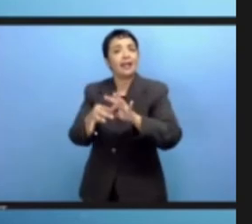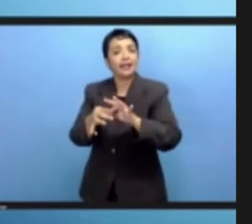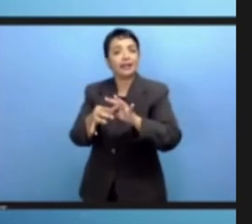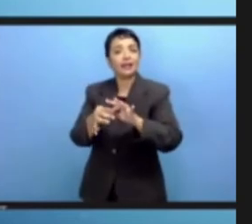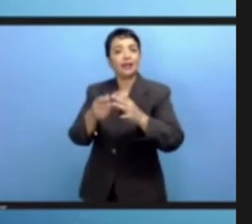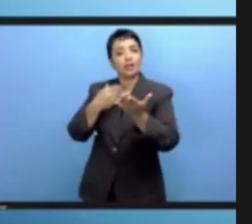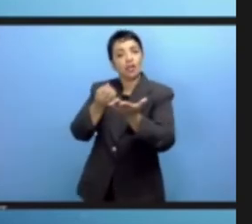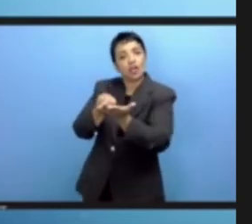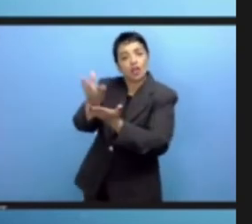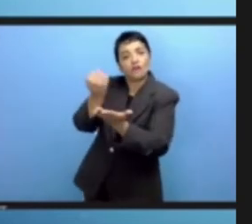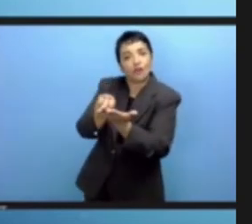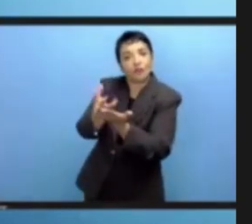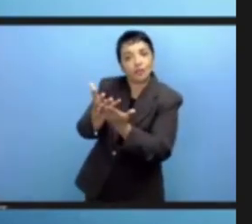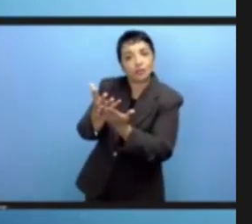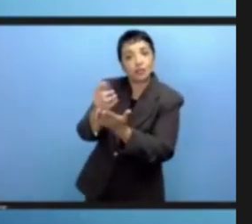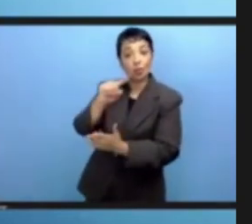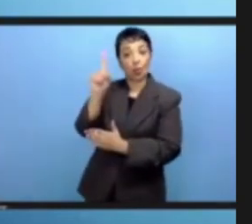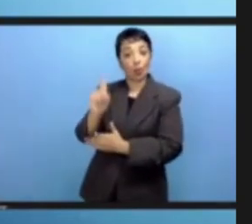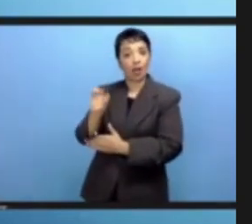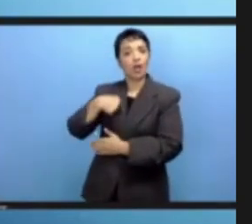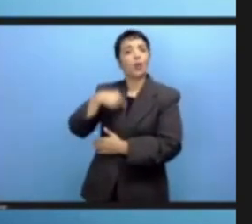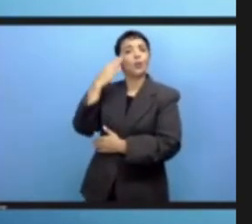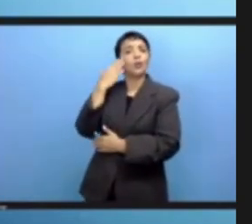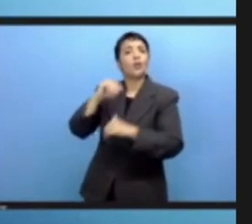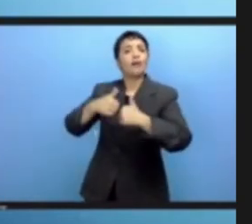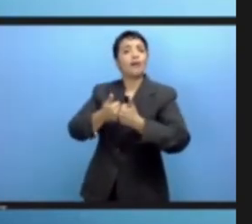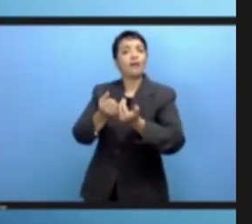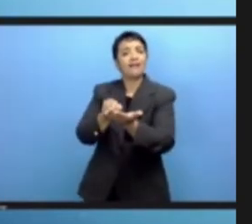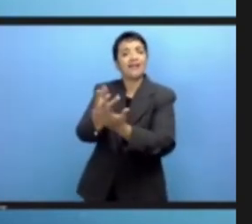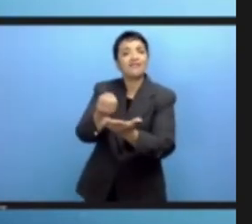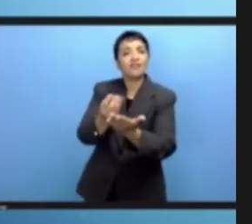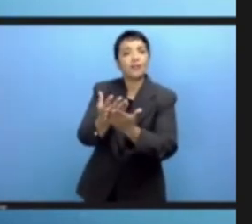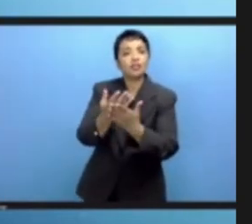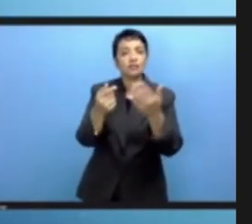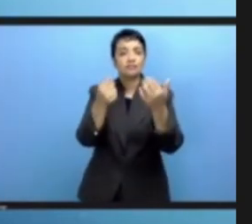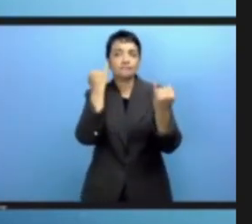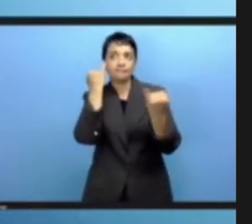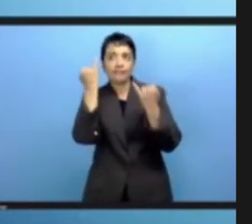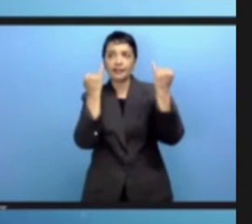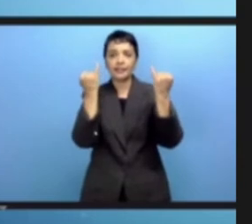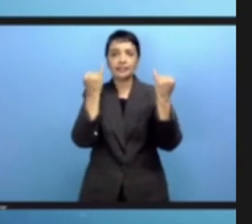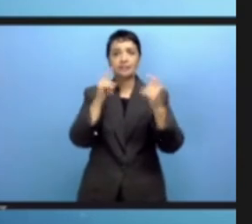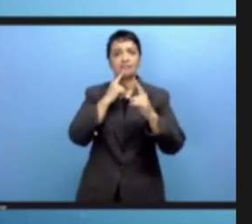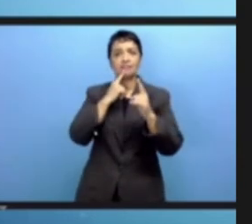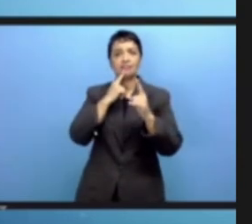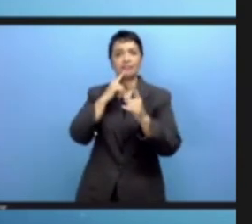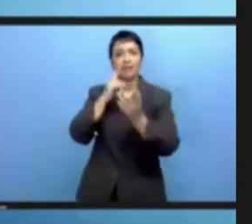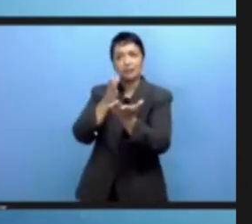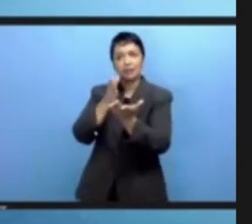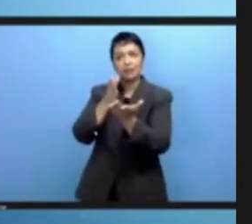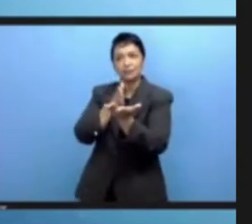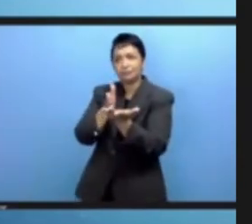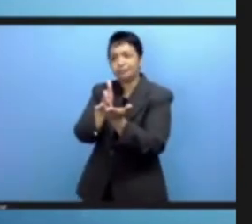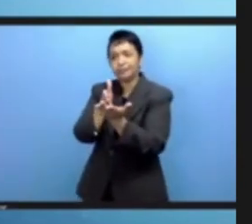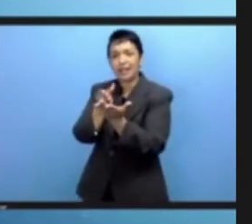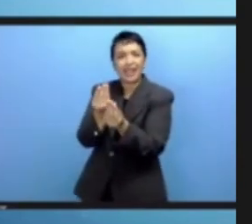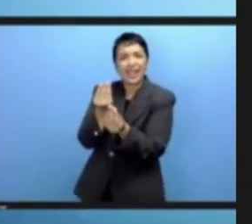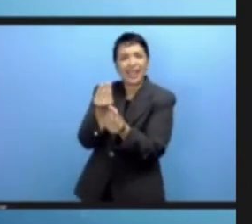la manipulation des informations pour orienter ou influencer les comportements, la dissémination